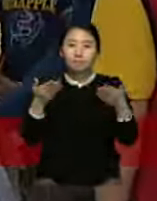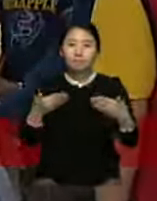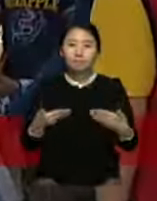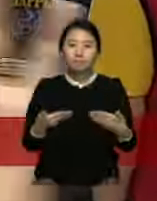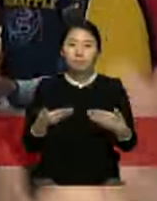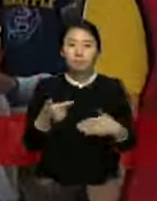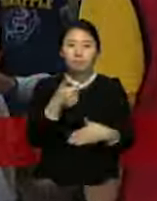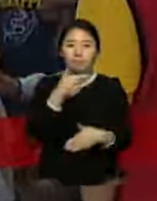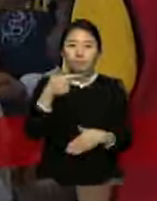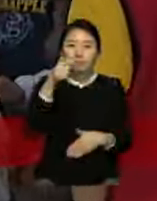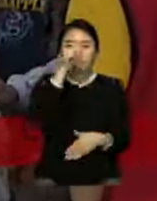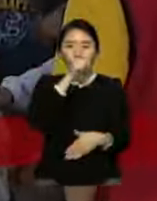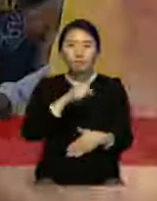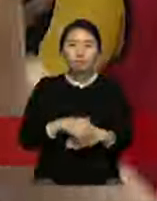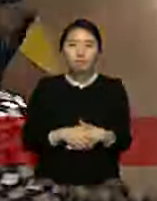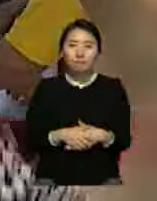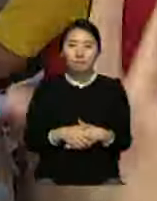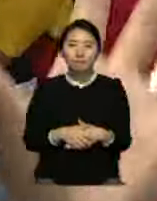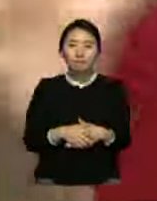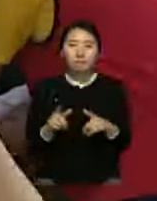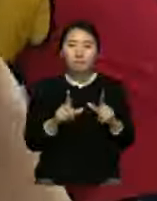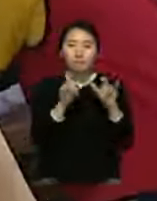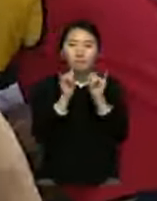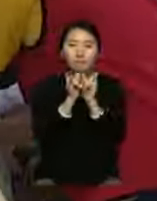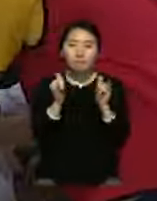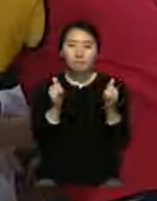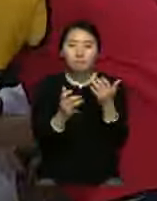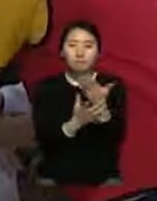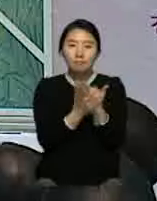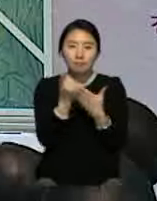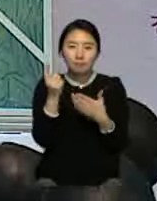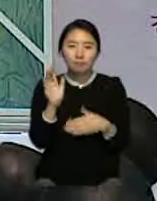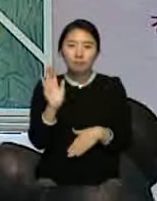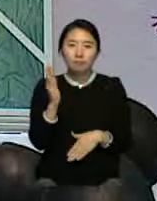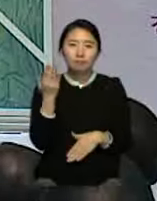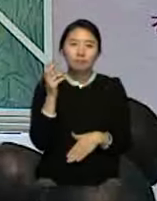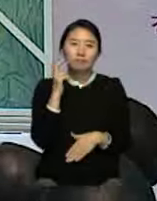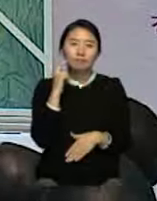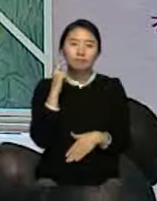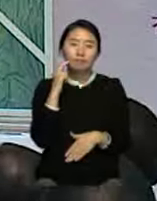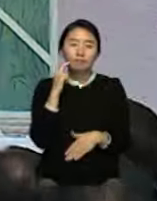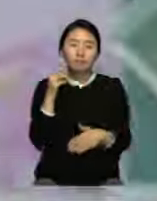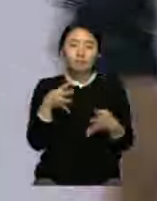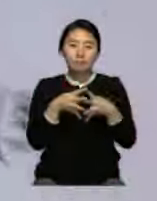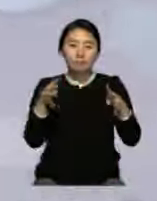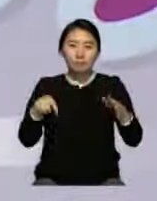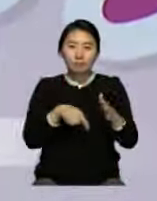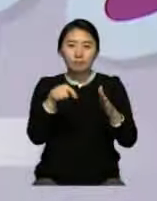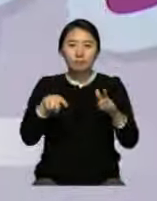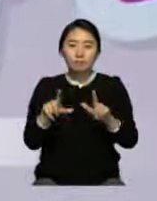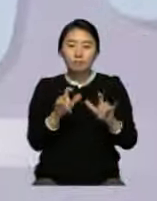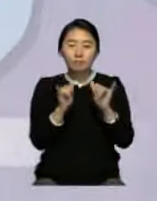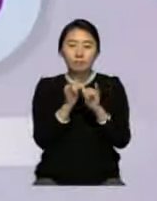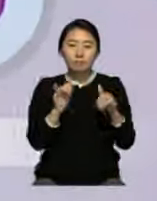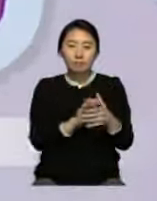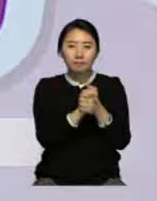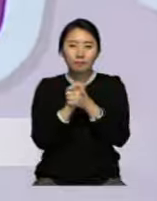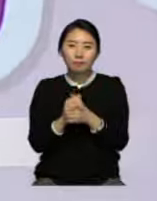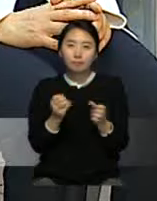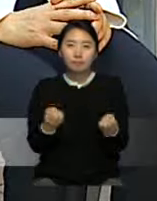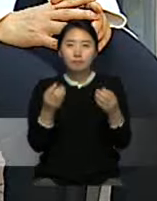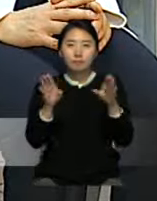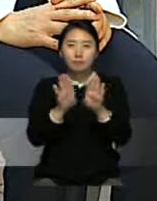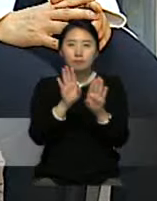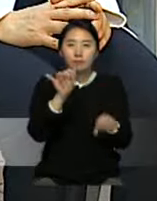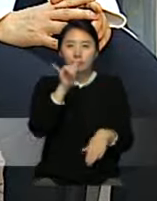그래가지고 너무 좋습니다. 그리고 또 우리 주민들도 또 한마음이 돼가지고. 송파구의 한 아파트 단지에서 주민 화합잔치가